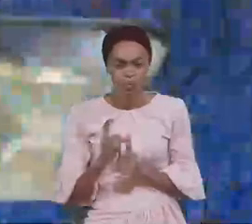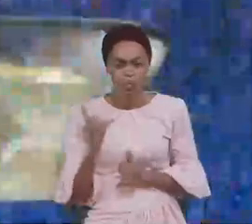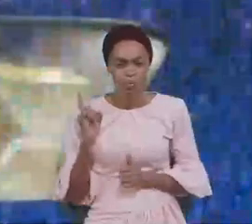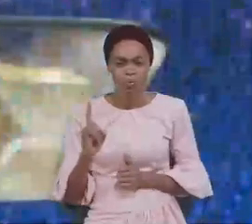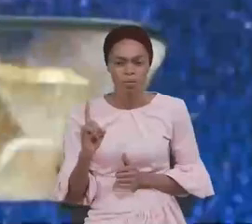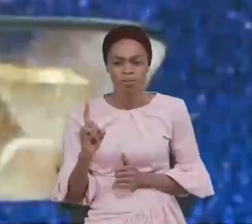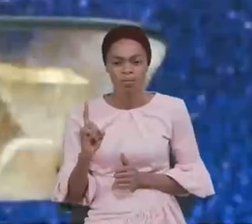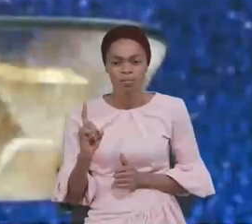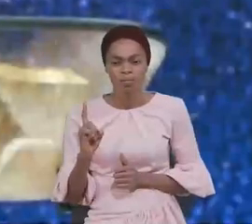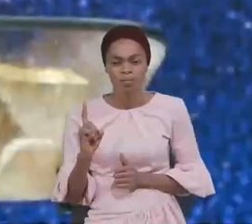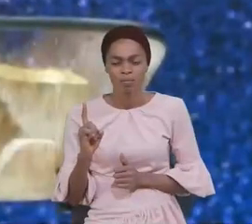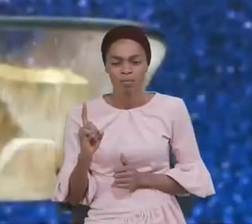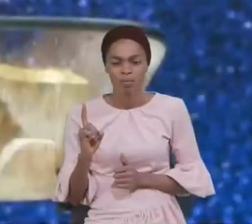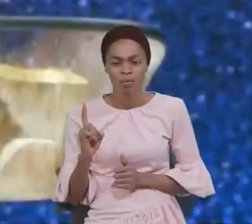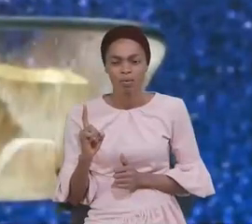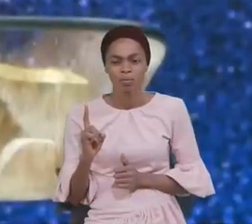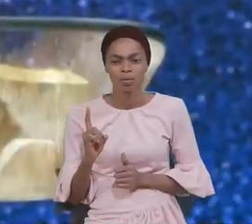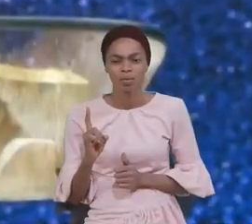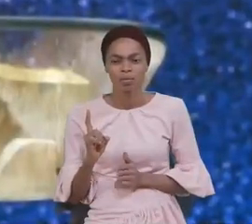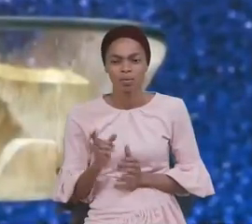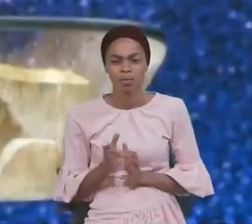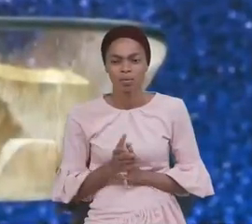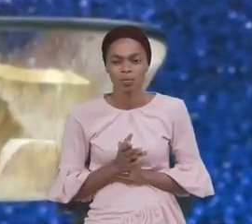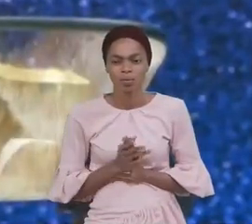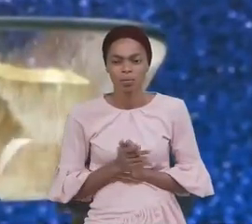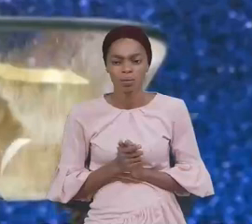Allez atteindre les non atteints.